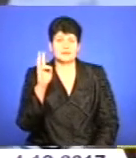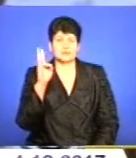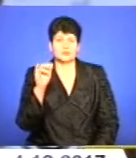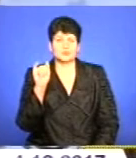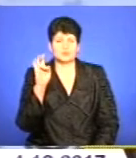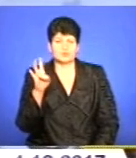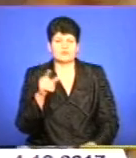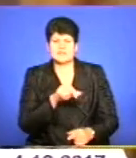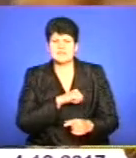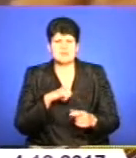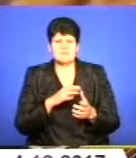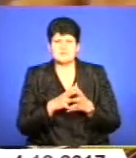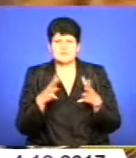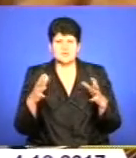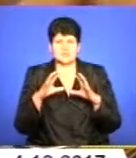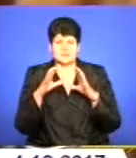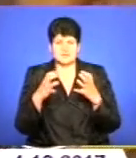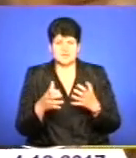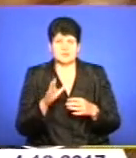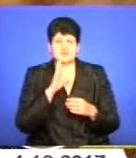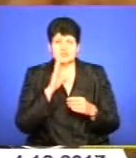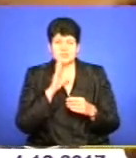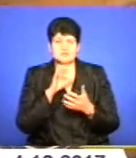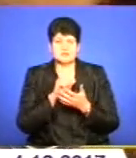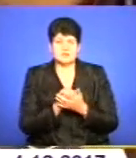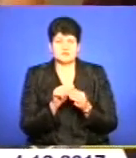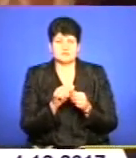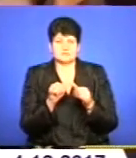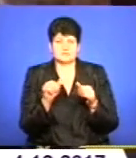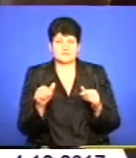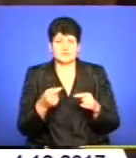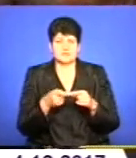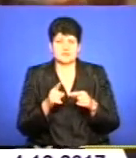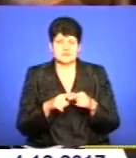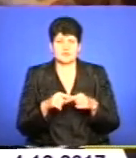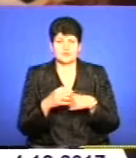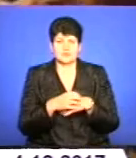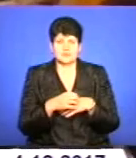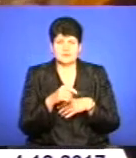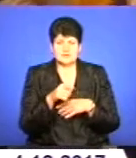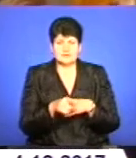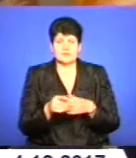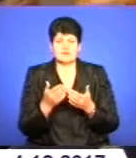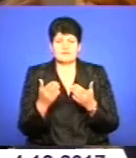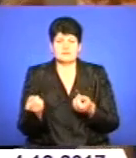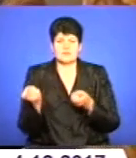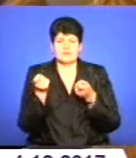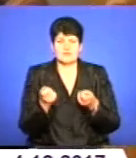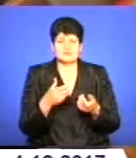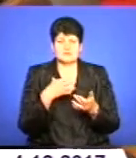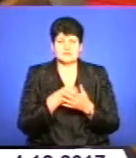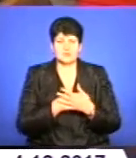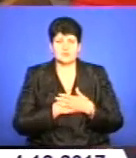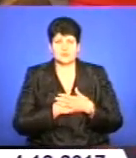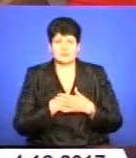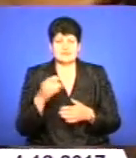як найбільші у світі. Світлана Майструк займається розведенням представників цієї породи вже багато років. На виставку до Тернополя жінка привезла свого